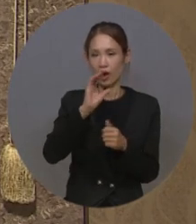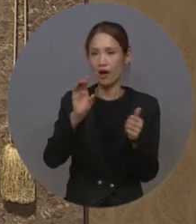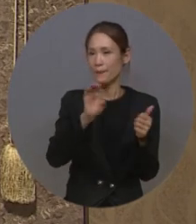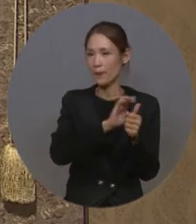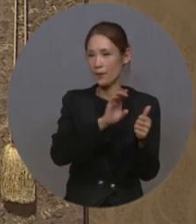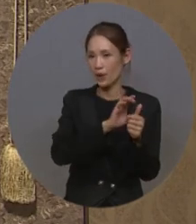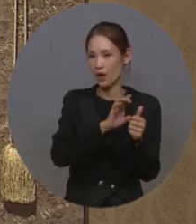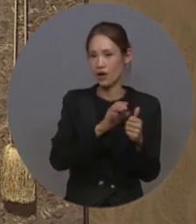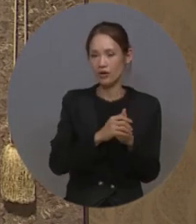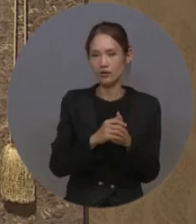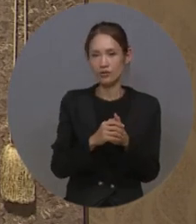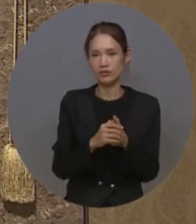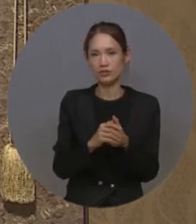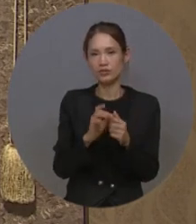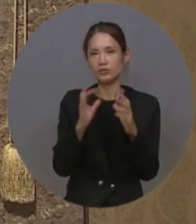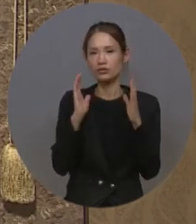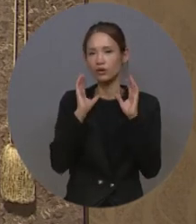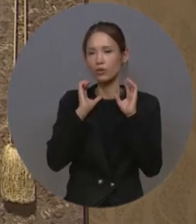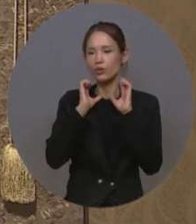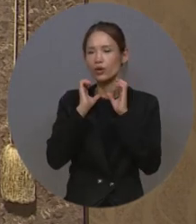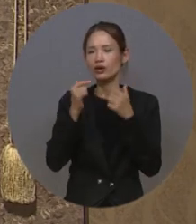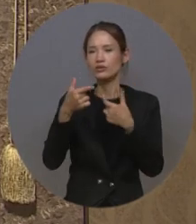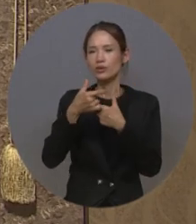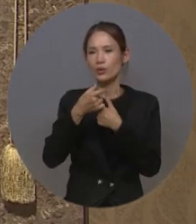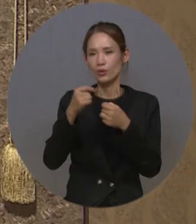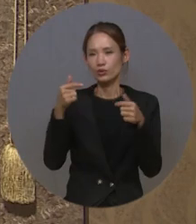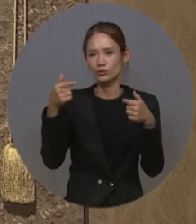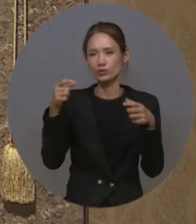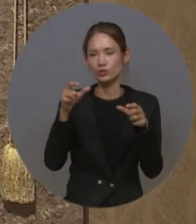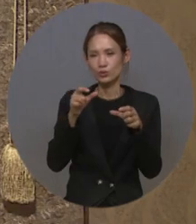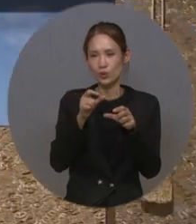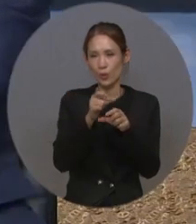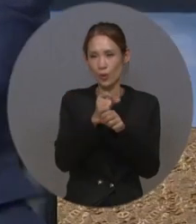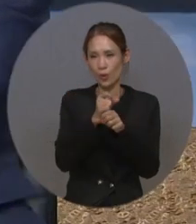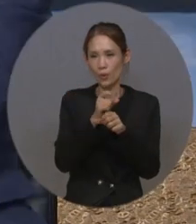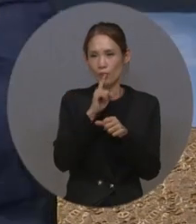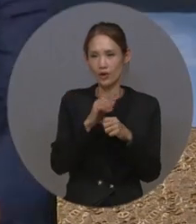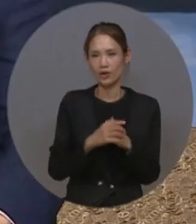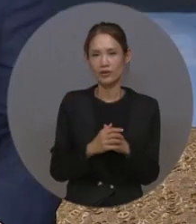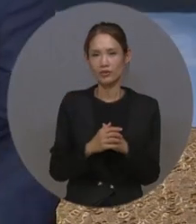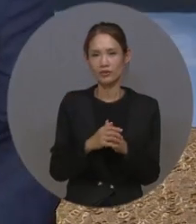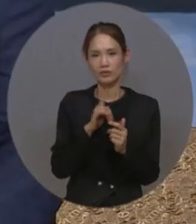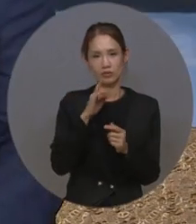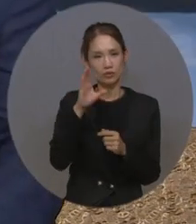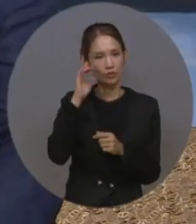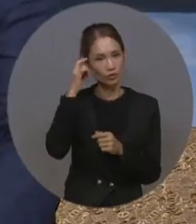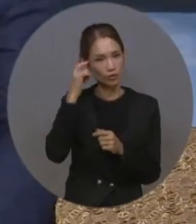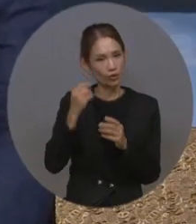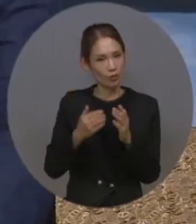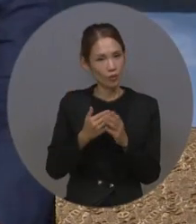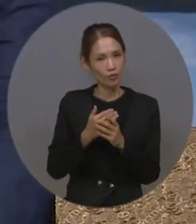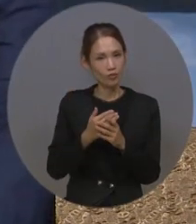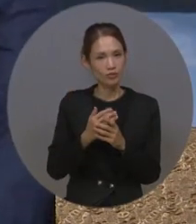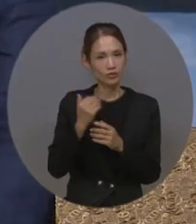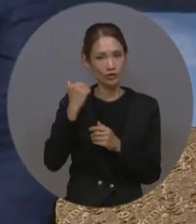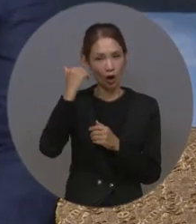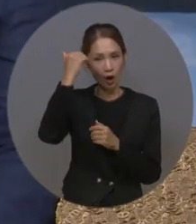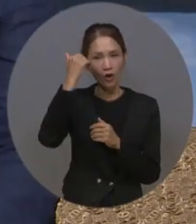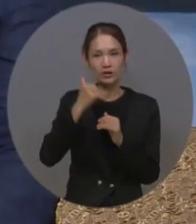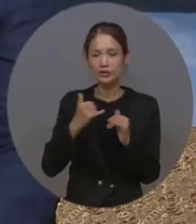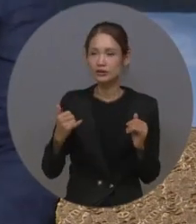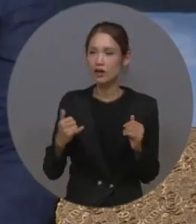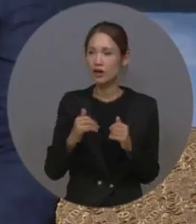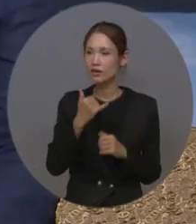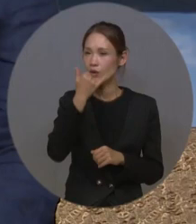들고 갈 수 없잖아요. 그래서 기도가 좁아지는 상황이 돼요. 안 그래도 제가 말씀하시는 중에 생각했던 게 어른이 되면서 성인이